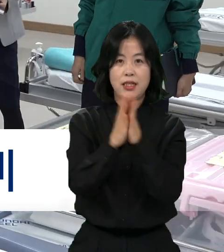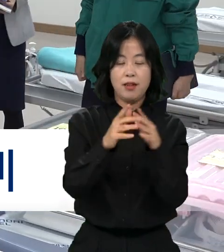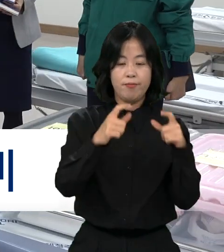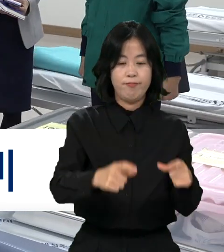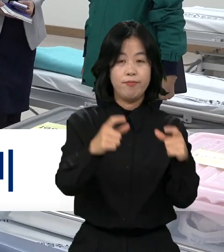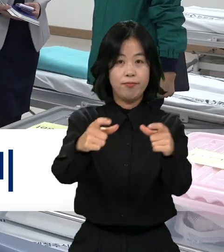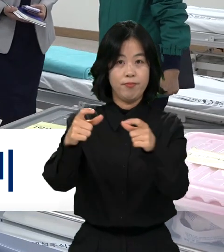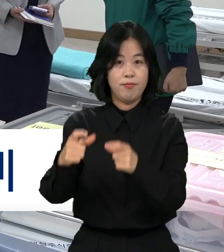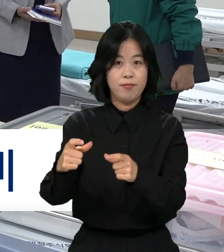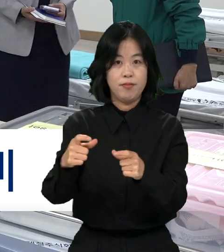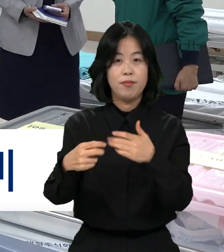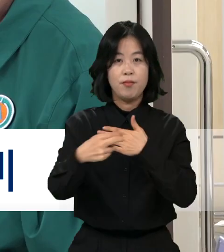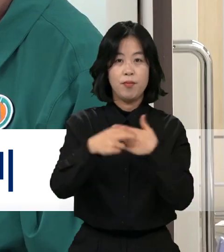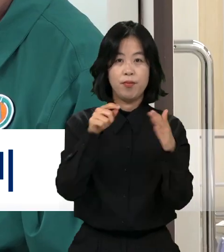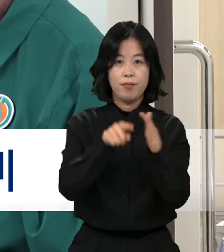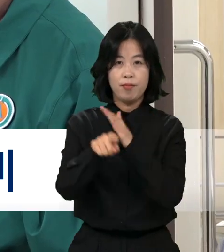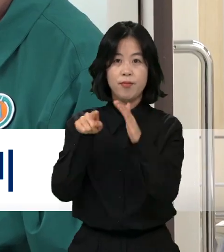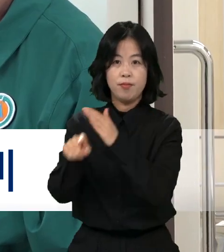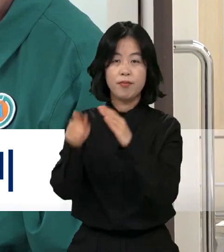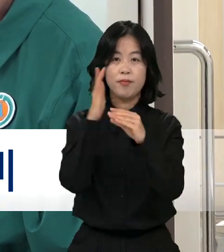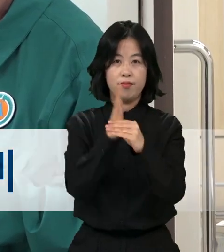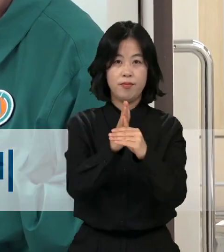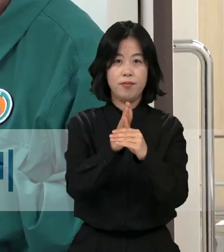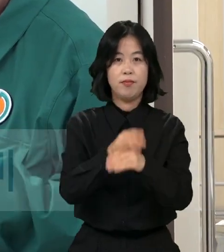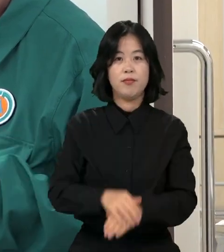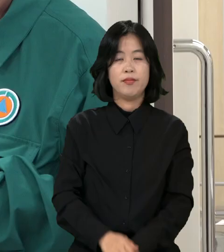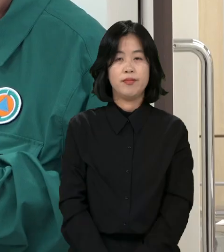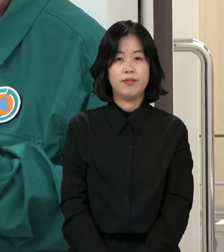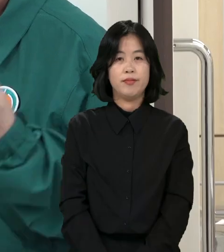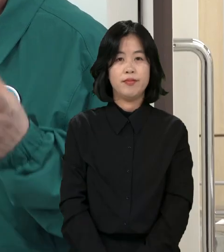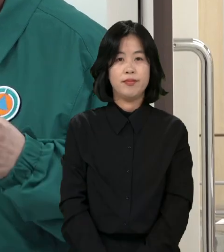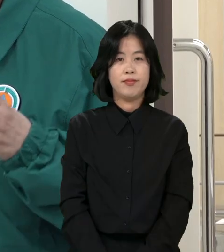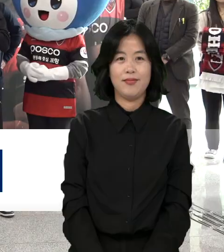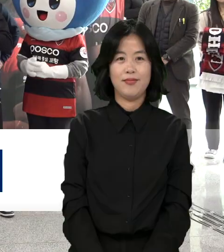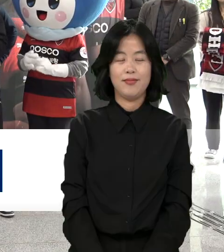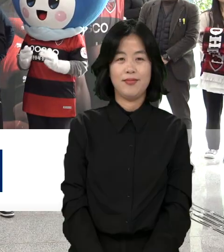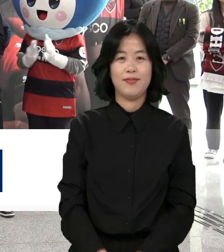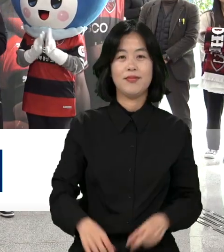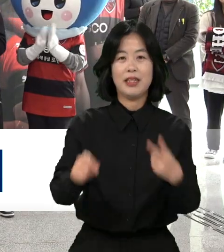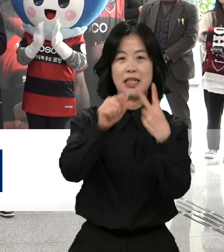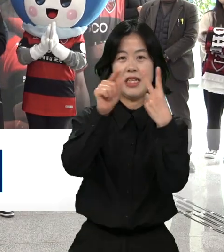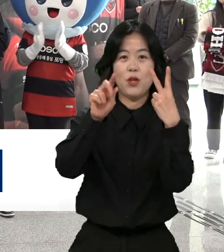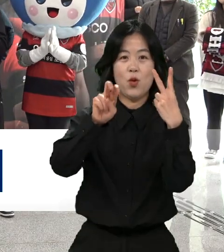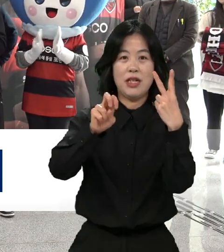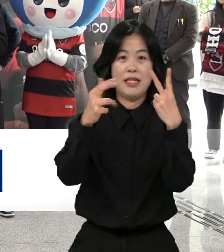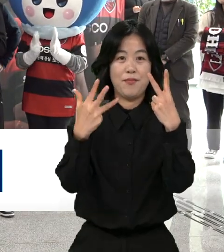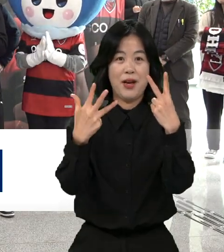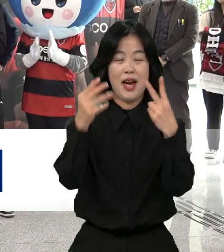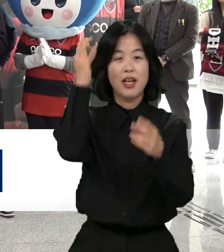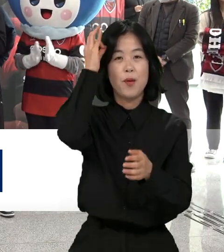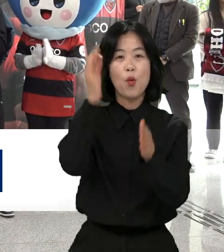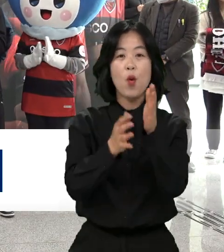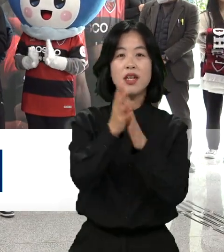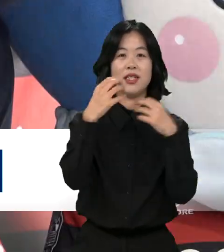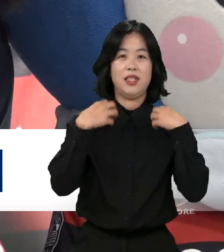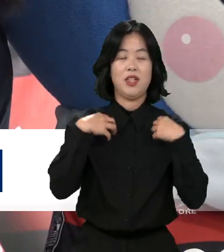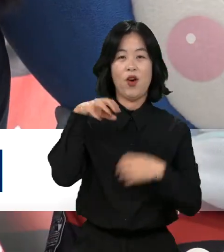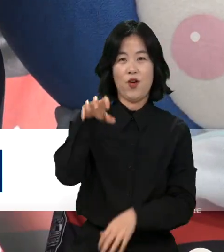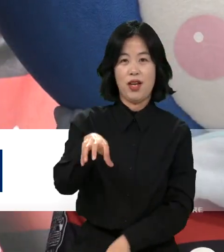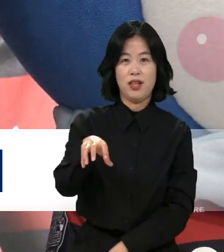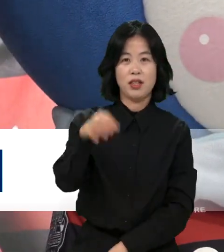포항시 부시장이 지역 의료 기관을 방문하기도 했습니다 28일 포항시청에서